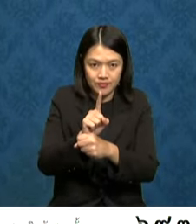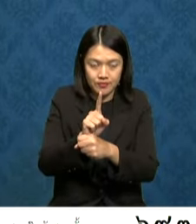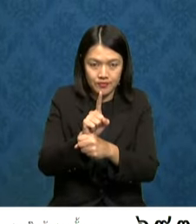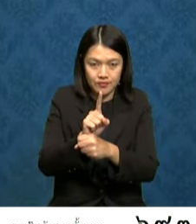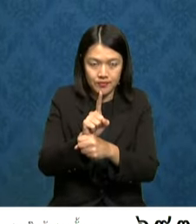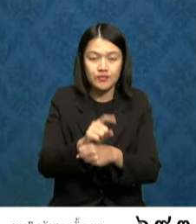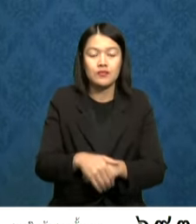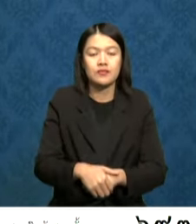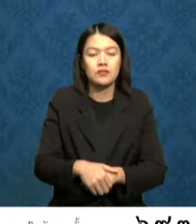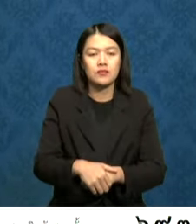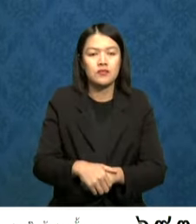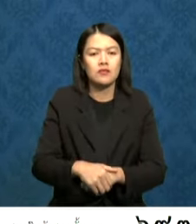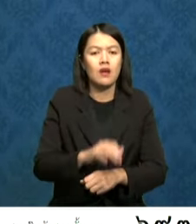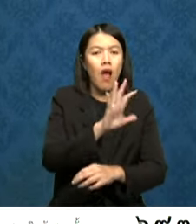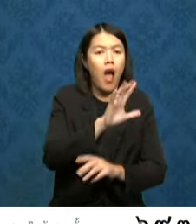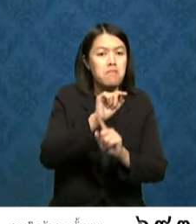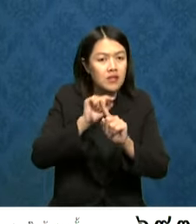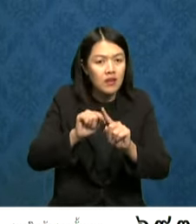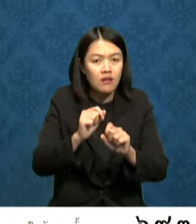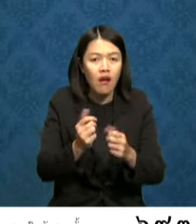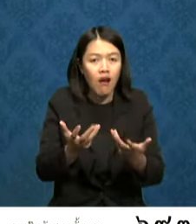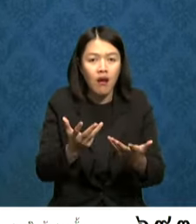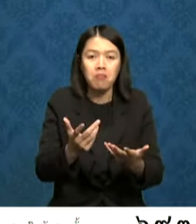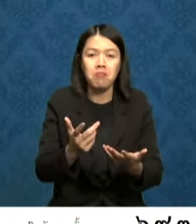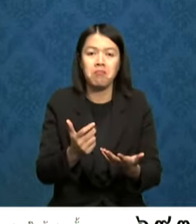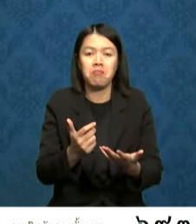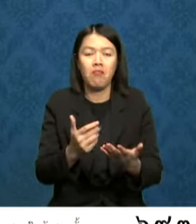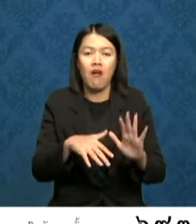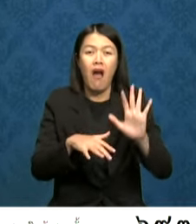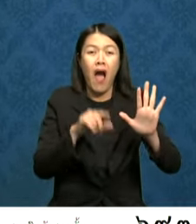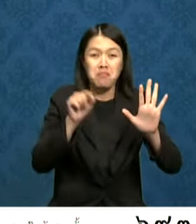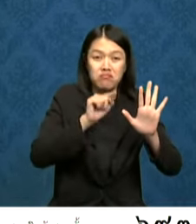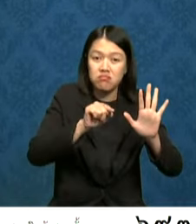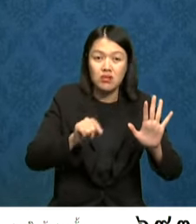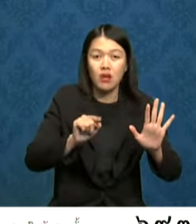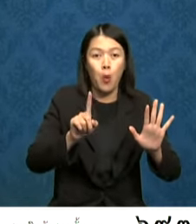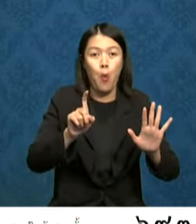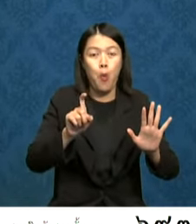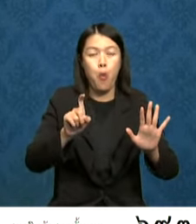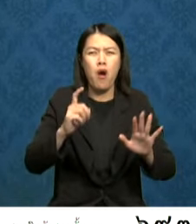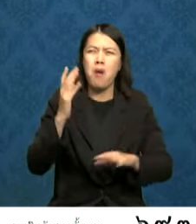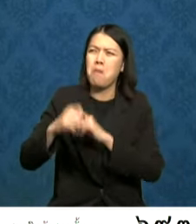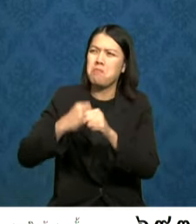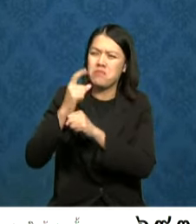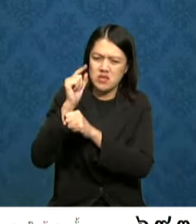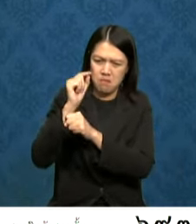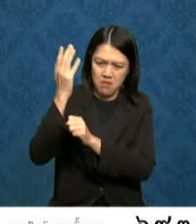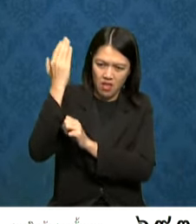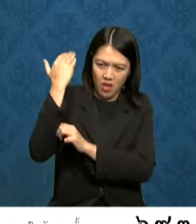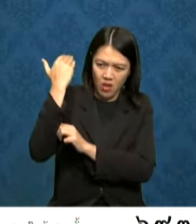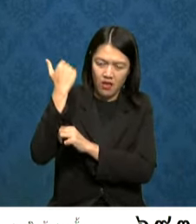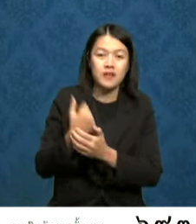เอ่อให้มันเป็น 5%เนี่ยมันเป็นไปได้เป็นไปไม่ได้ 5%เนี่ยคือสมัย 20ปีที่แล้วค่ะก็